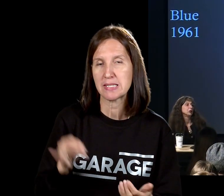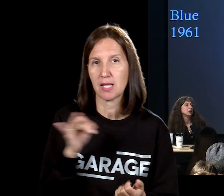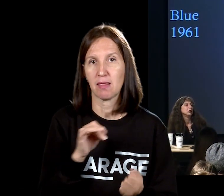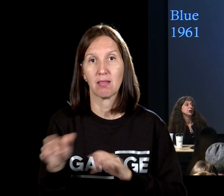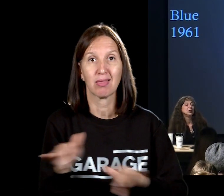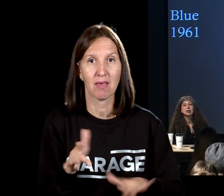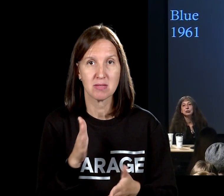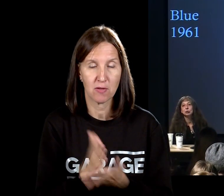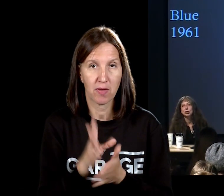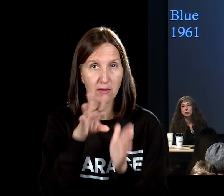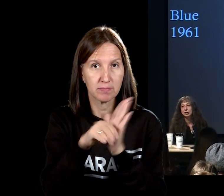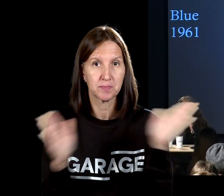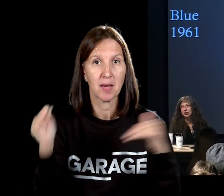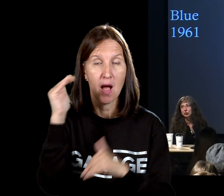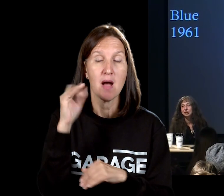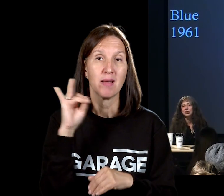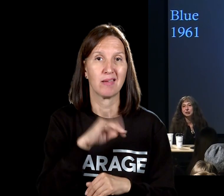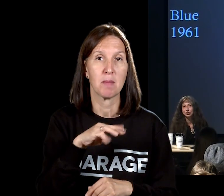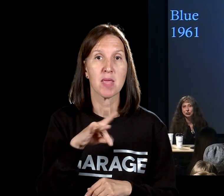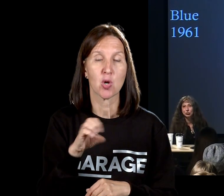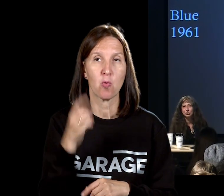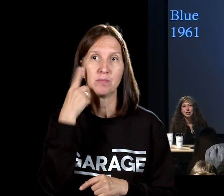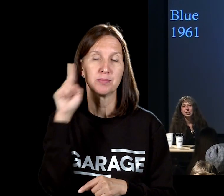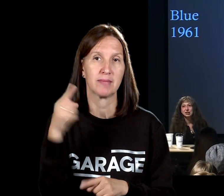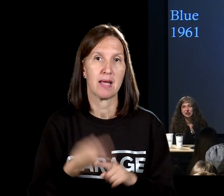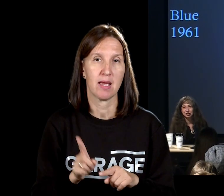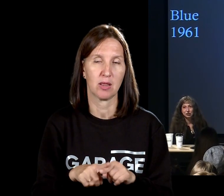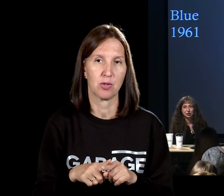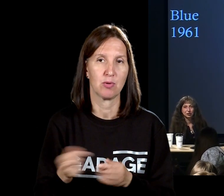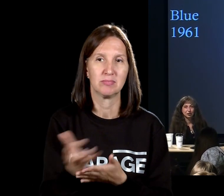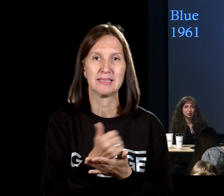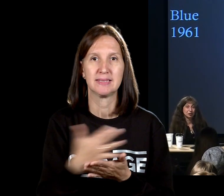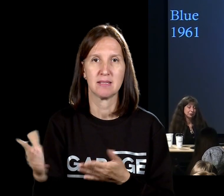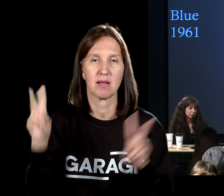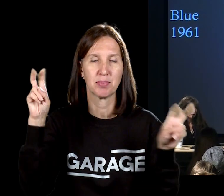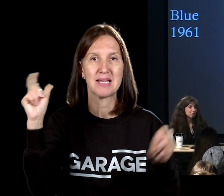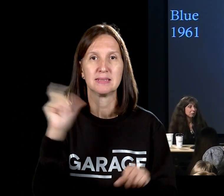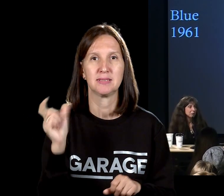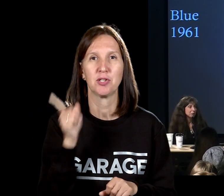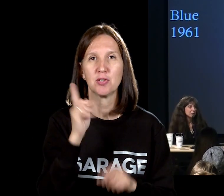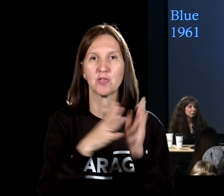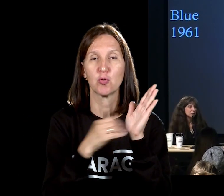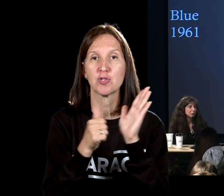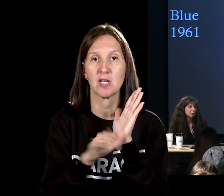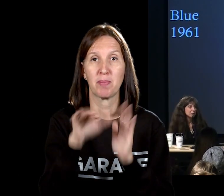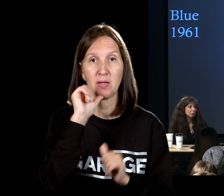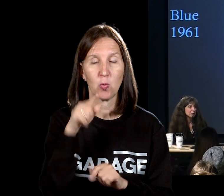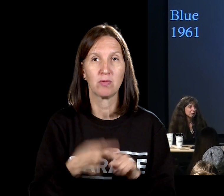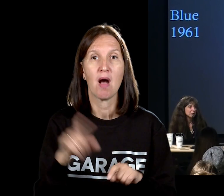времени, вот такая серия «Синяя», вот тут опять этот самый синий цвет снов, синий цвет мечтаний.